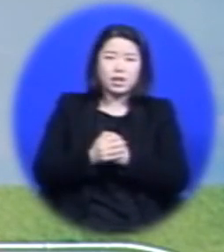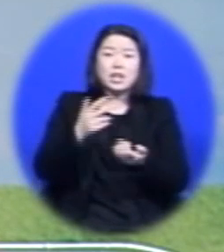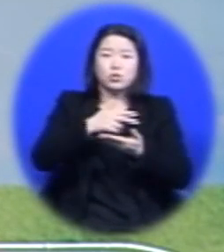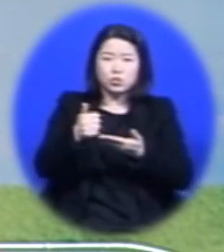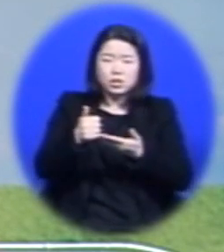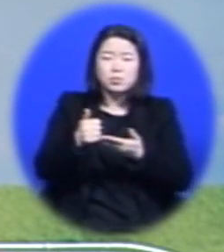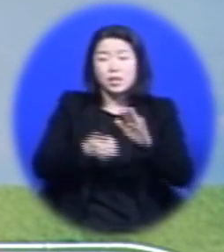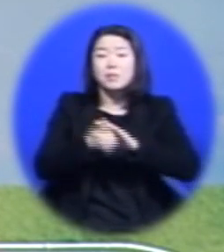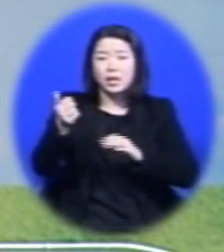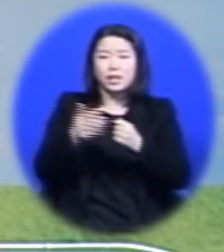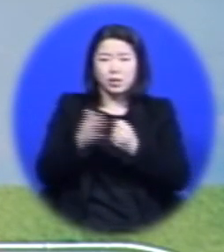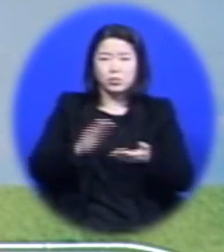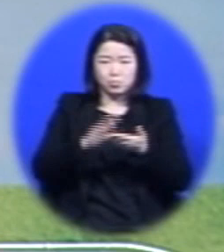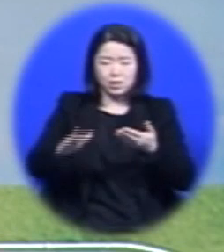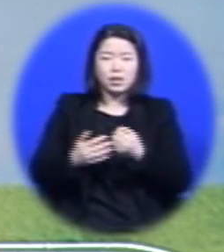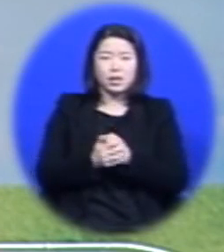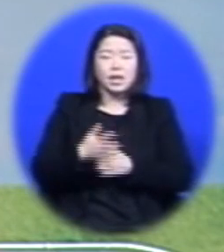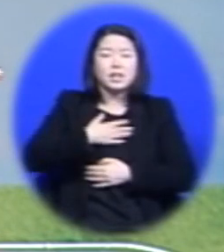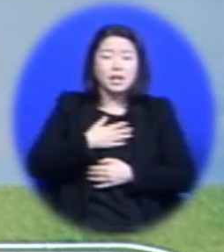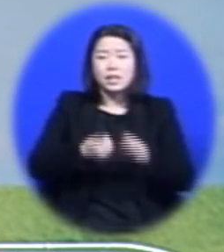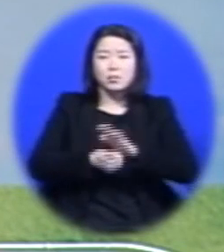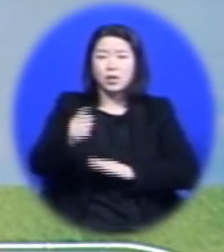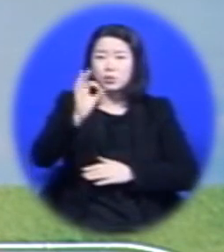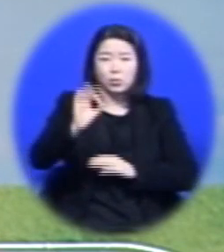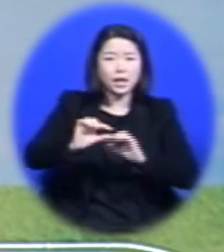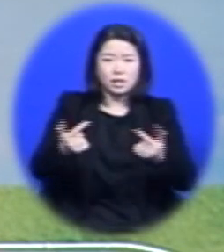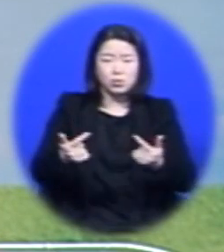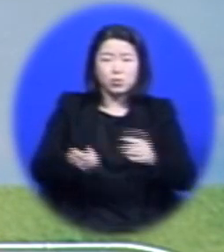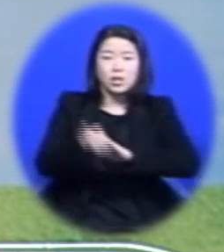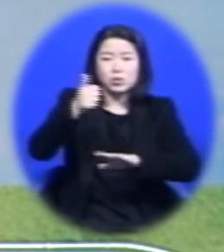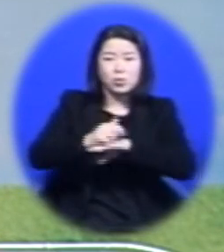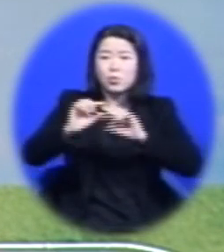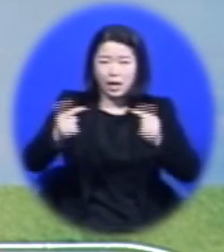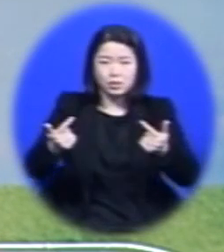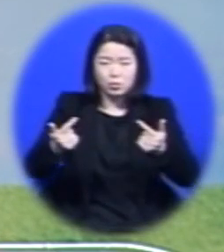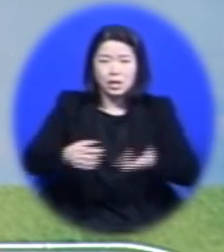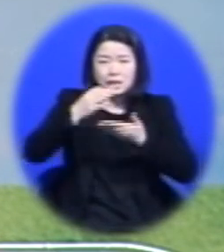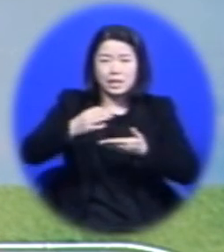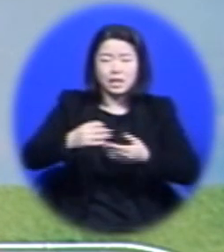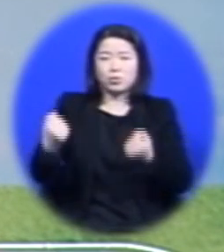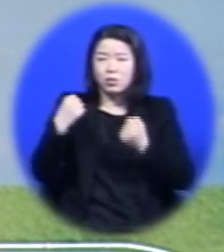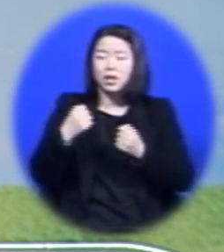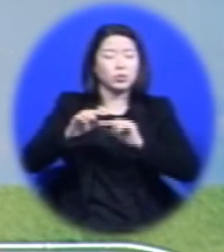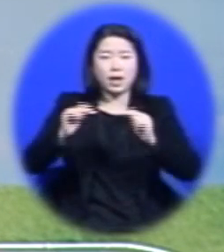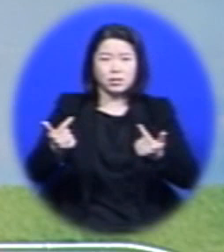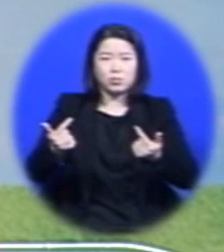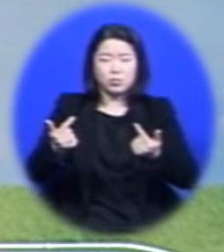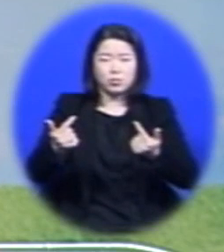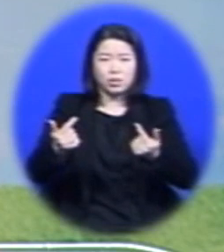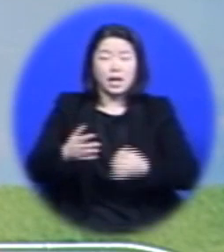주님이 희망 이니까 내 희망은 돈이 아니고 성공도 아니고 무슨 재산도 건강도 아니고